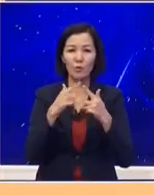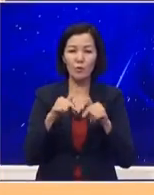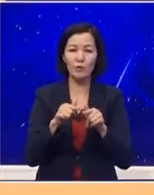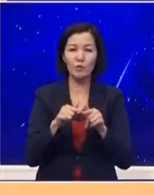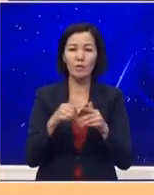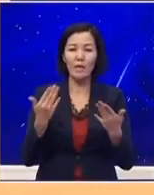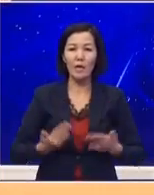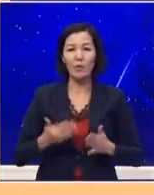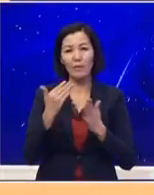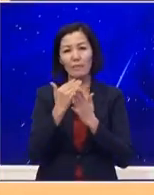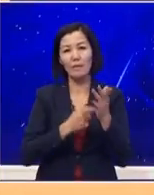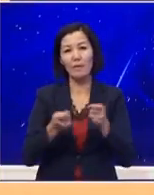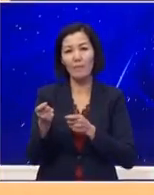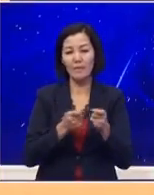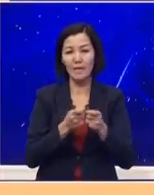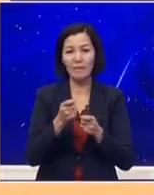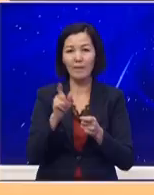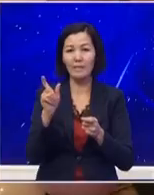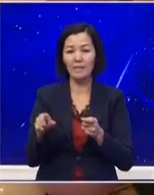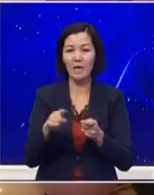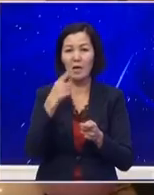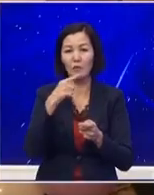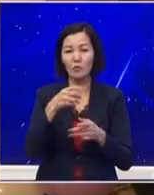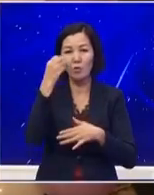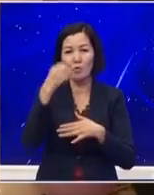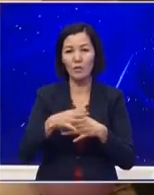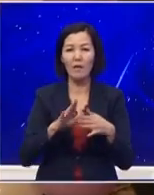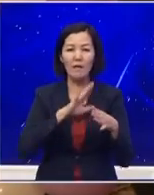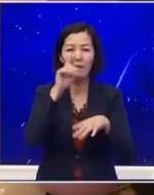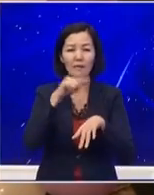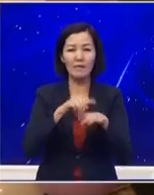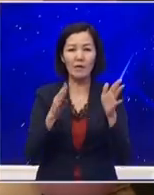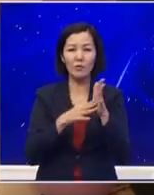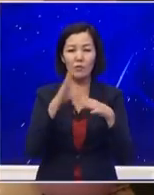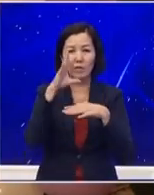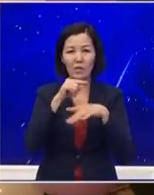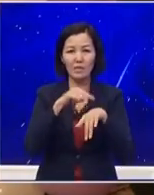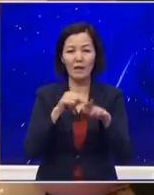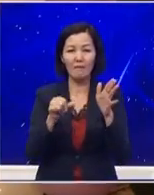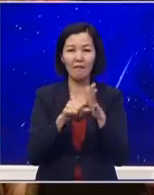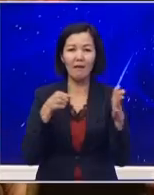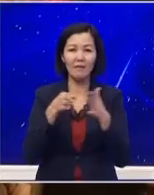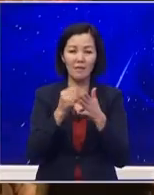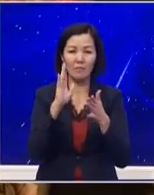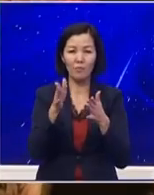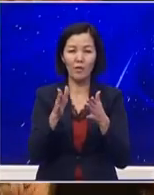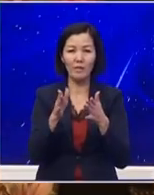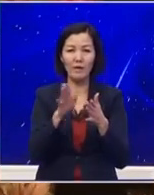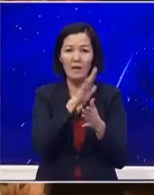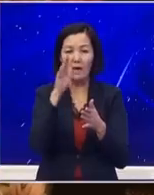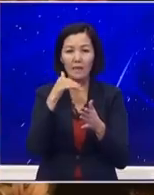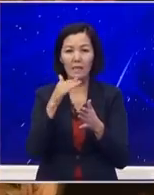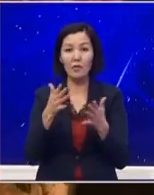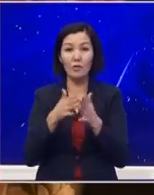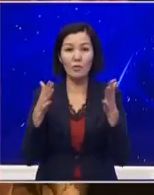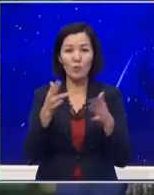әлеуметтік бағдарламалар басқармасы басшысының айтуынша, балалар орталықта таңғы 9-дан кешкі 6-ға дейін болады. Бұл олардың ата-аналары үшін